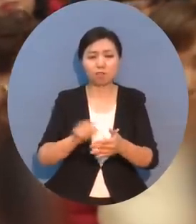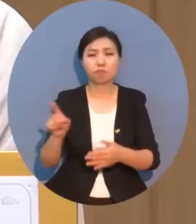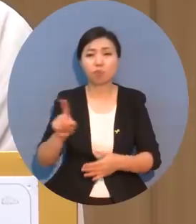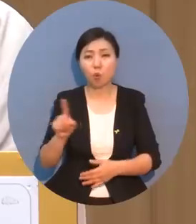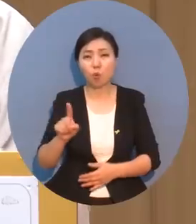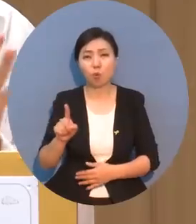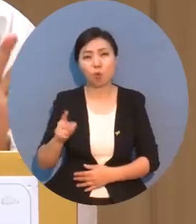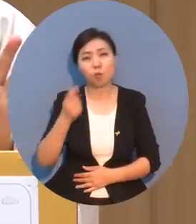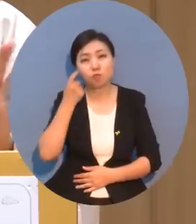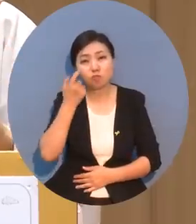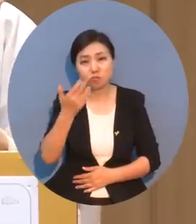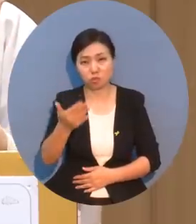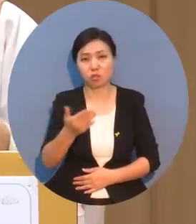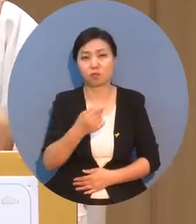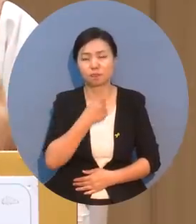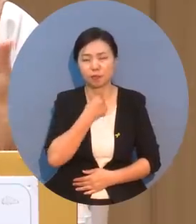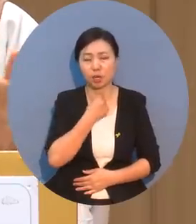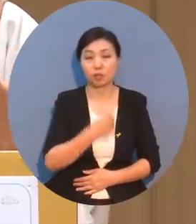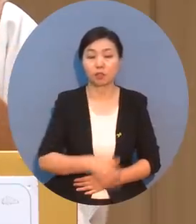될지. 그러니까